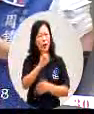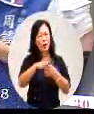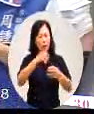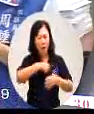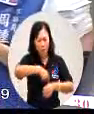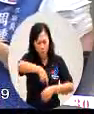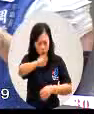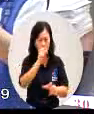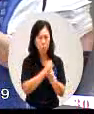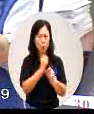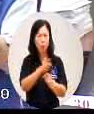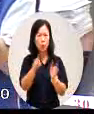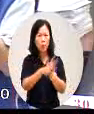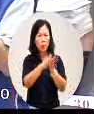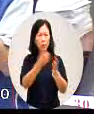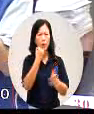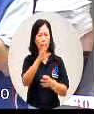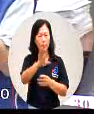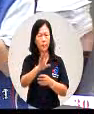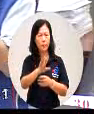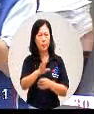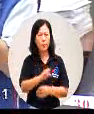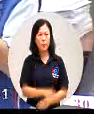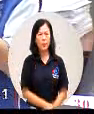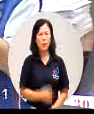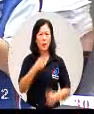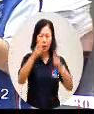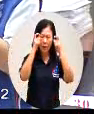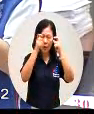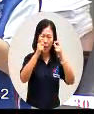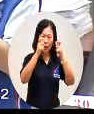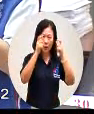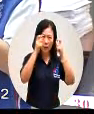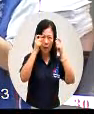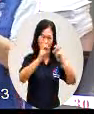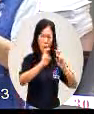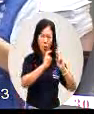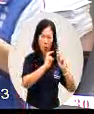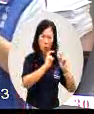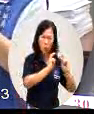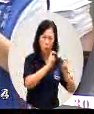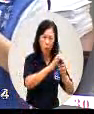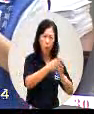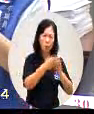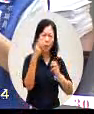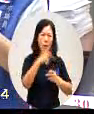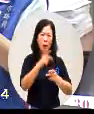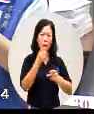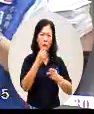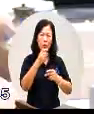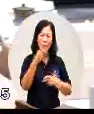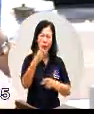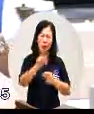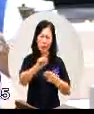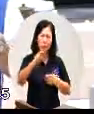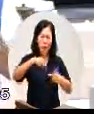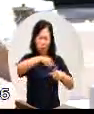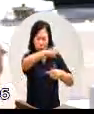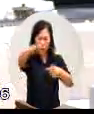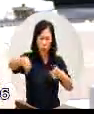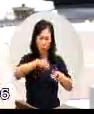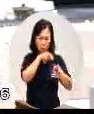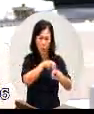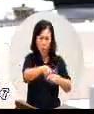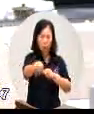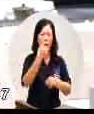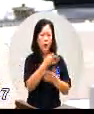开得。对不对？至少比我们高雄捷运的那些红旗线，还有我们这个什么环状的这个轻轨捷